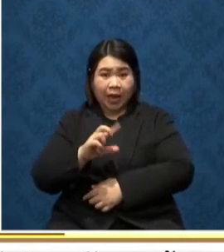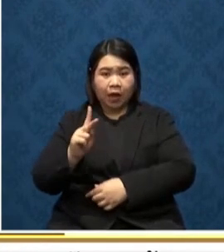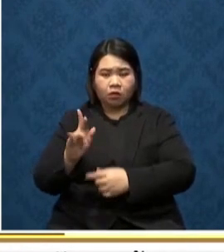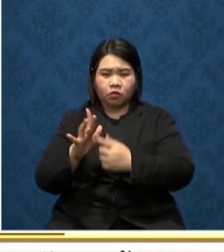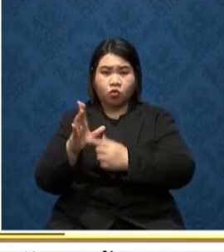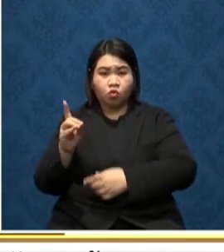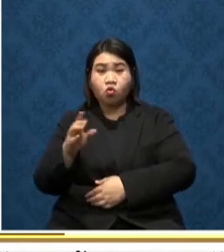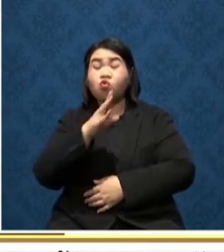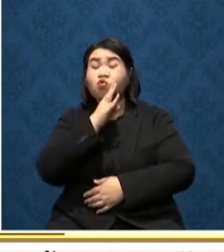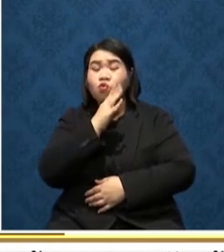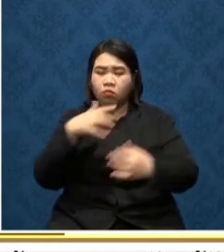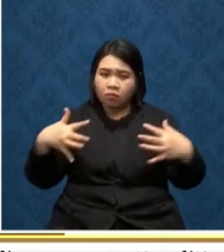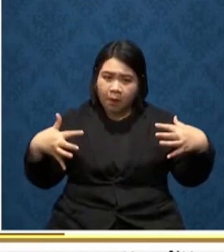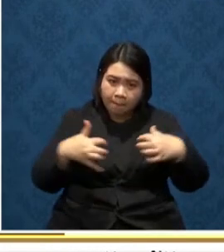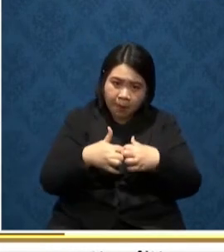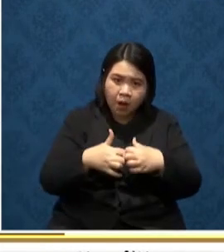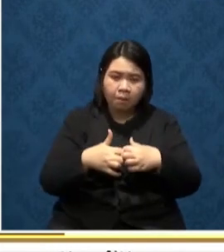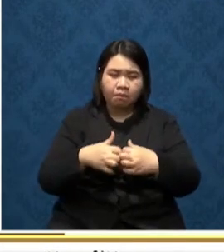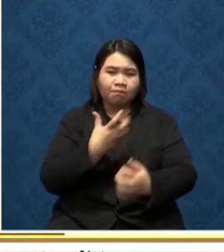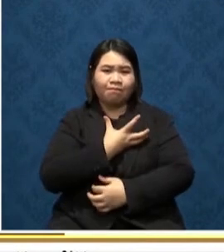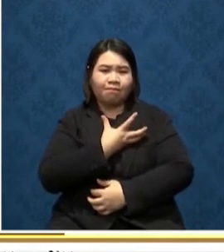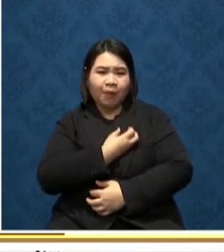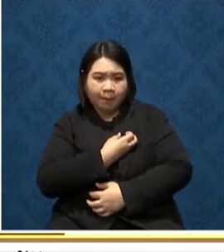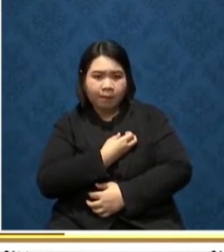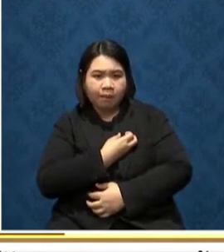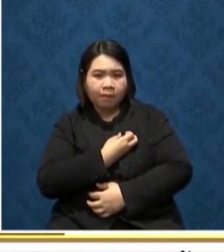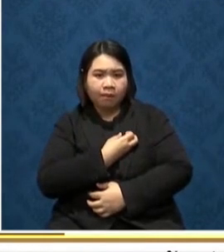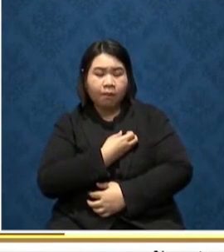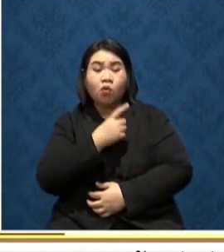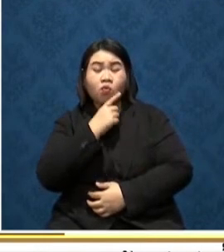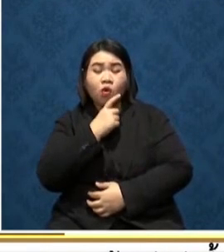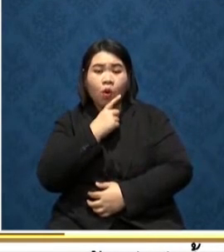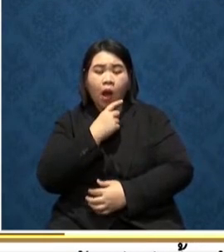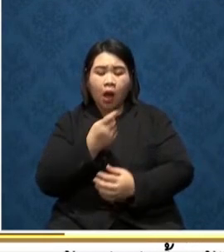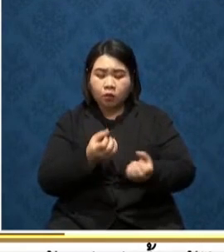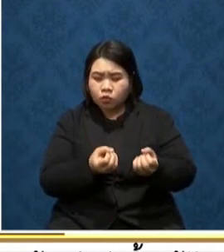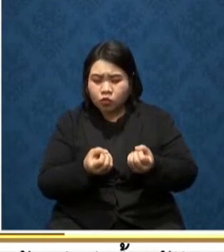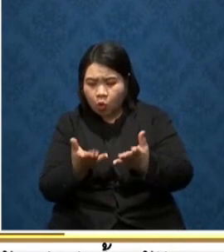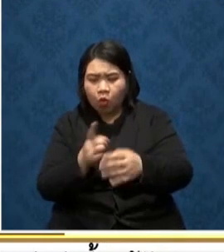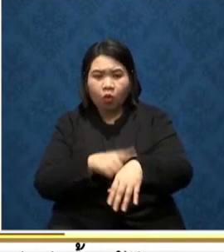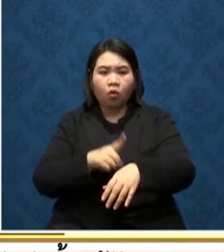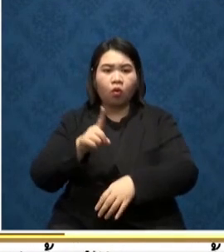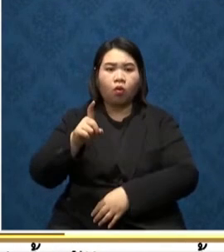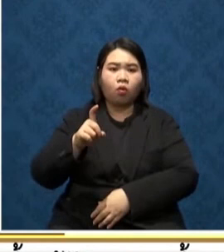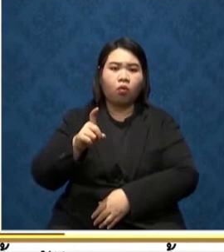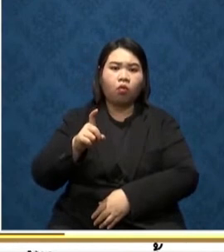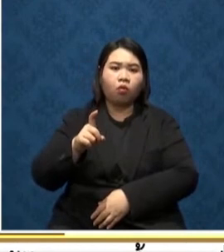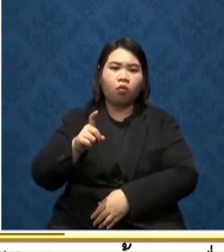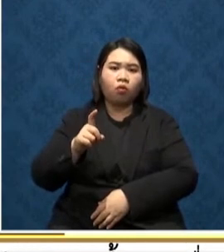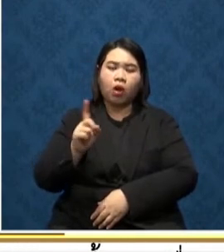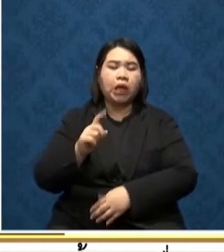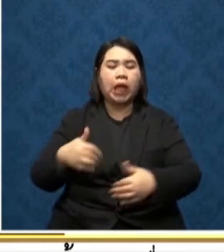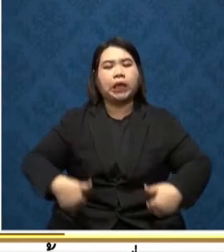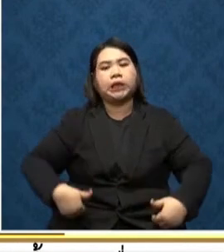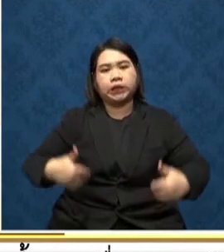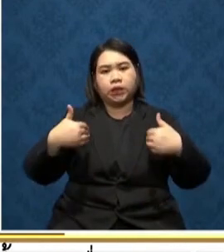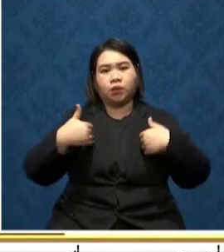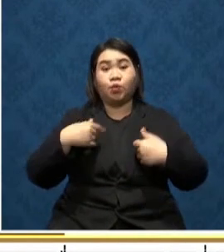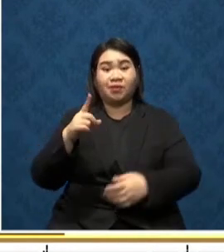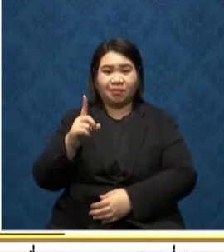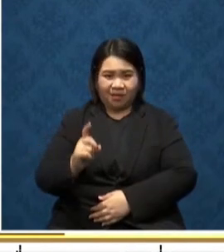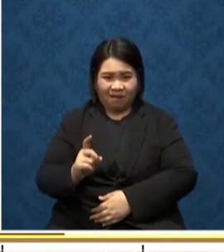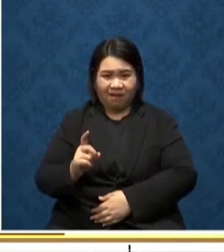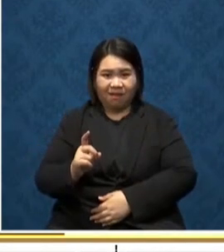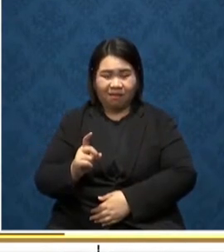เป็การณีอปาทเทศหรอคนไ้สตรรคควสใจถ้าขนศรื่องหอfree healsไมทันจะเกิดการเสยชιมิทได